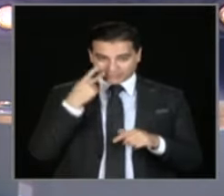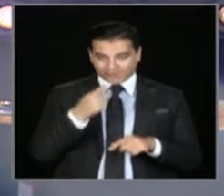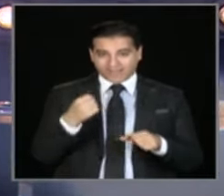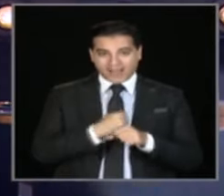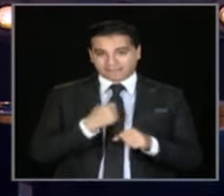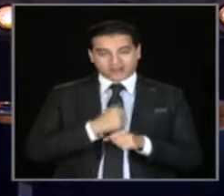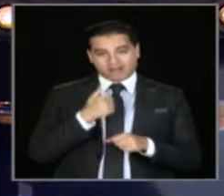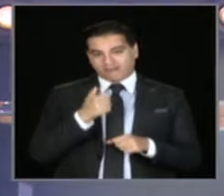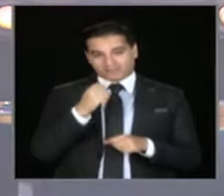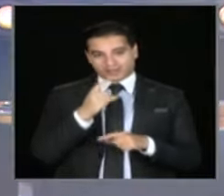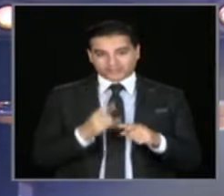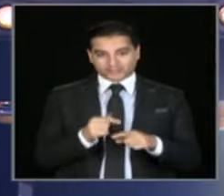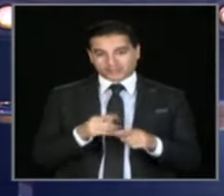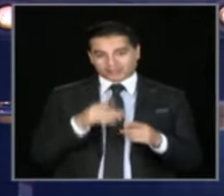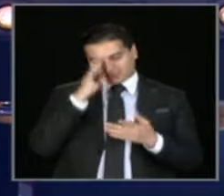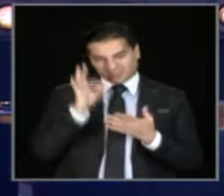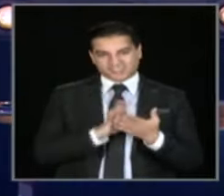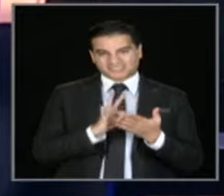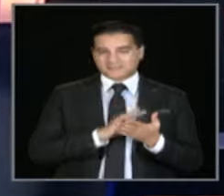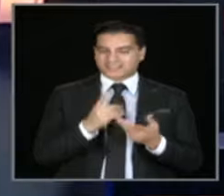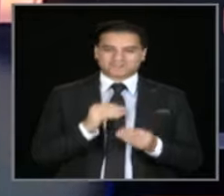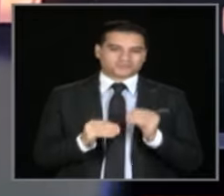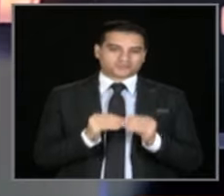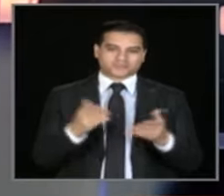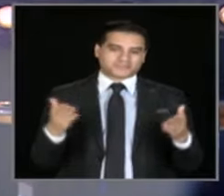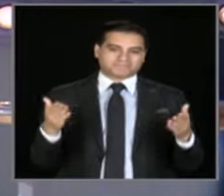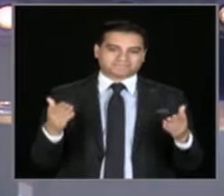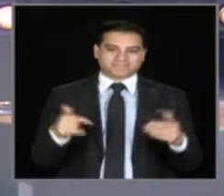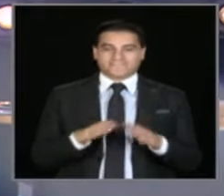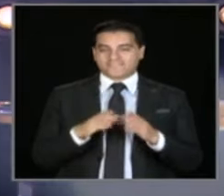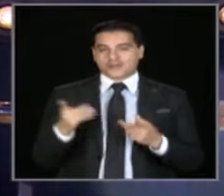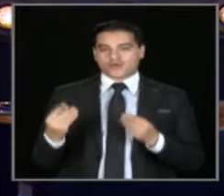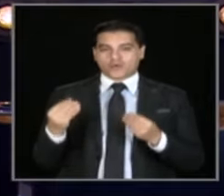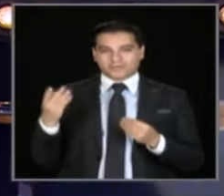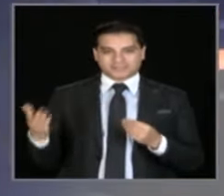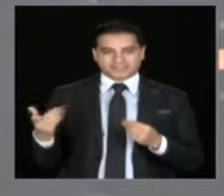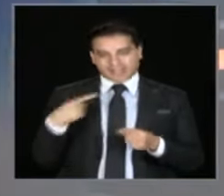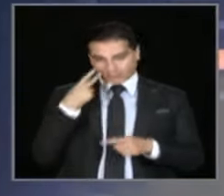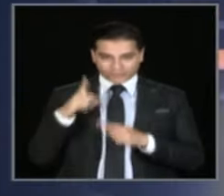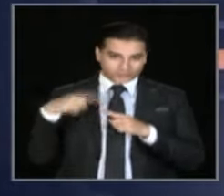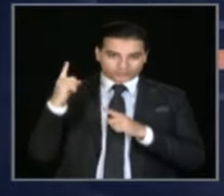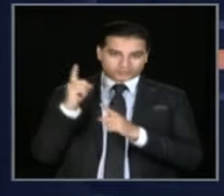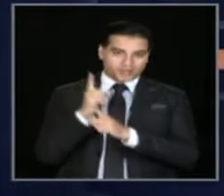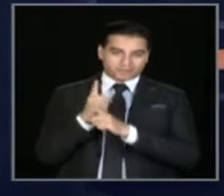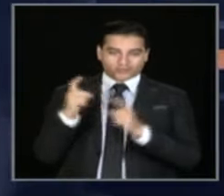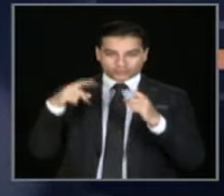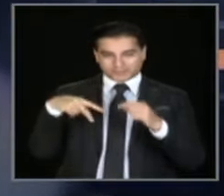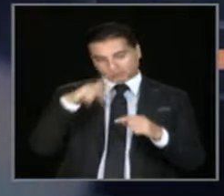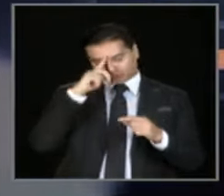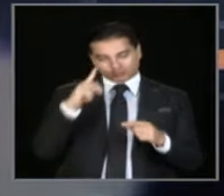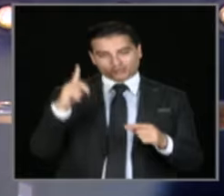لعبتوا موسم جميل، ما كانش التوفيق حليفكم، مفيش مشكلة خالص. فريق كوميكس هشوفكم في دور الثمانية، ودور